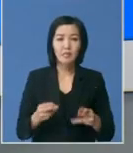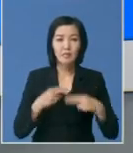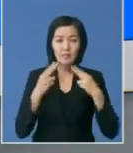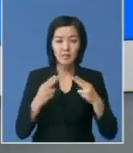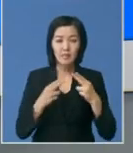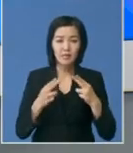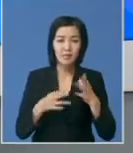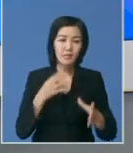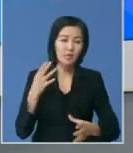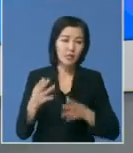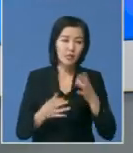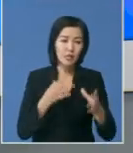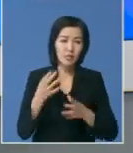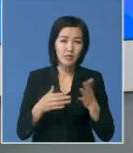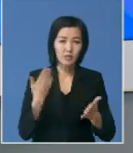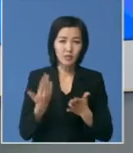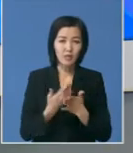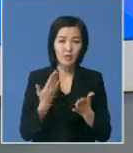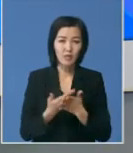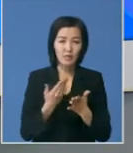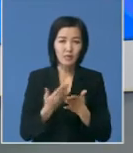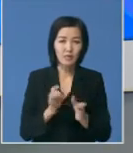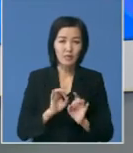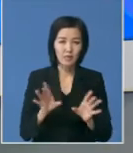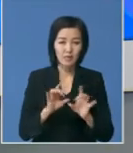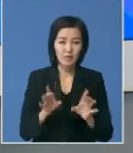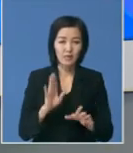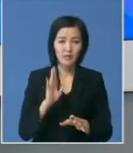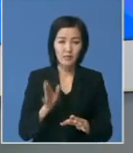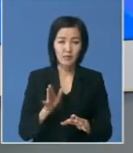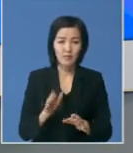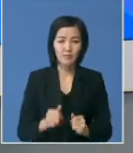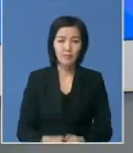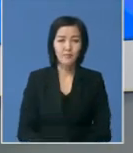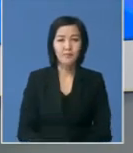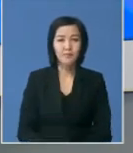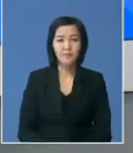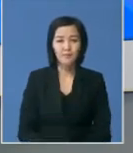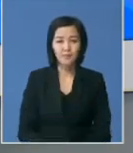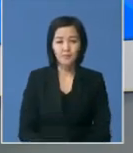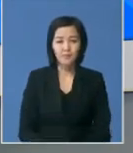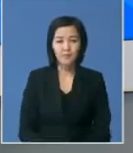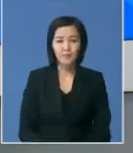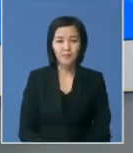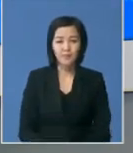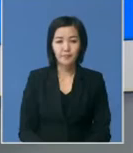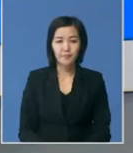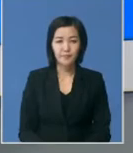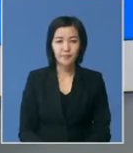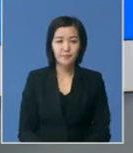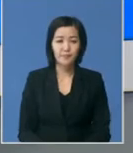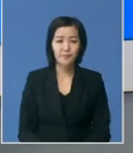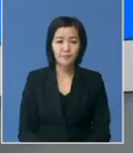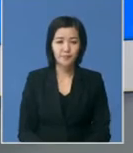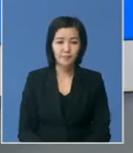Ирак астанасында тағы да ланкестік оқиға болып, бейбіт тұрғындар қаза тапты. Еменелі гуманитарлық көмекке зәру. Осы және өзге де жаһан